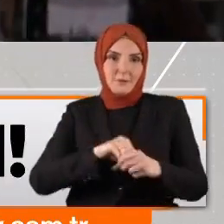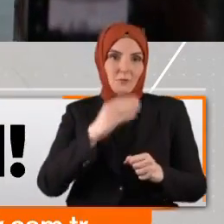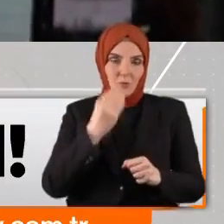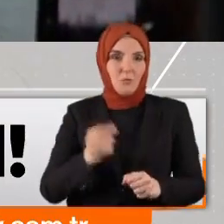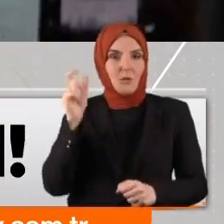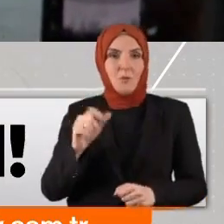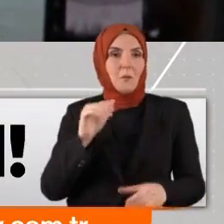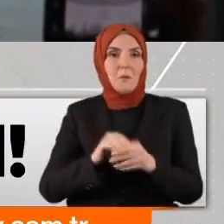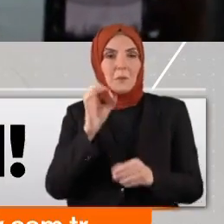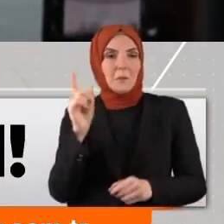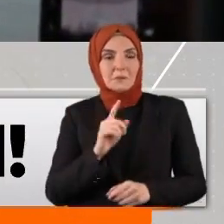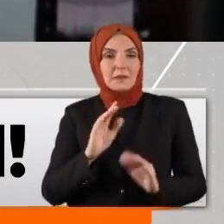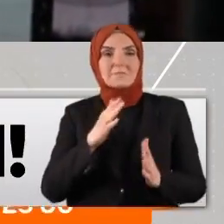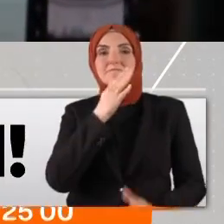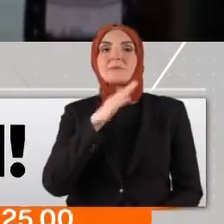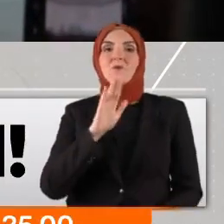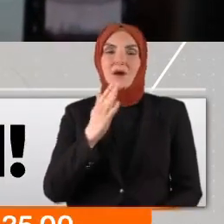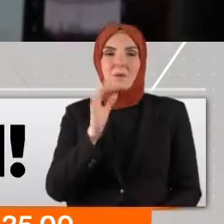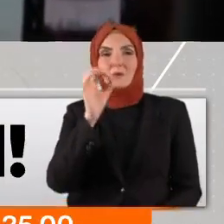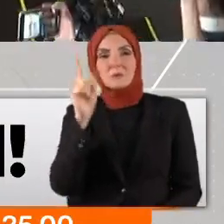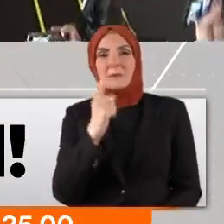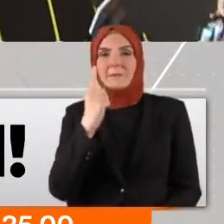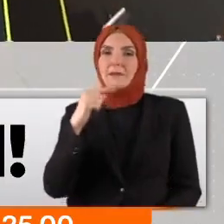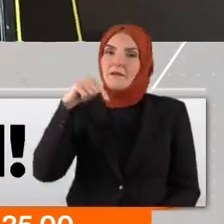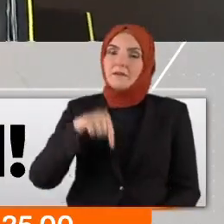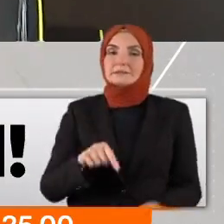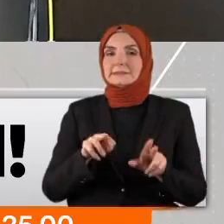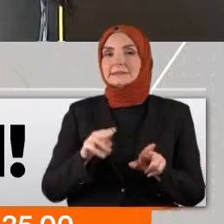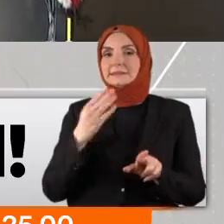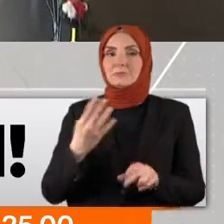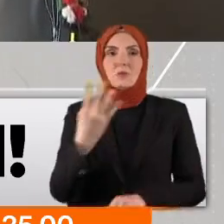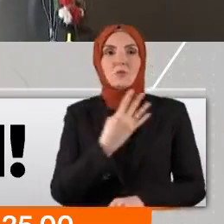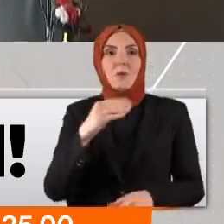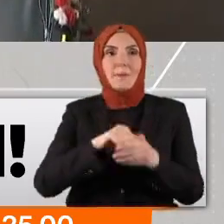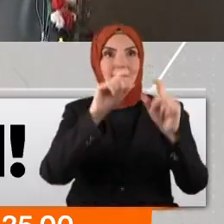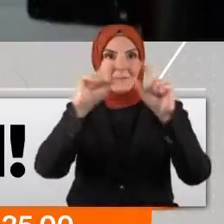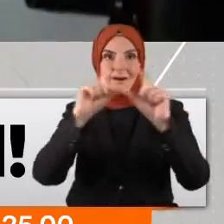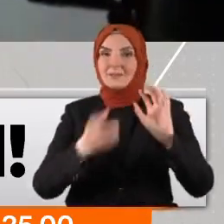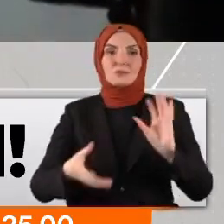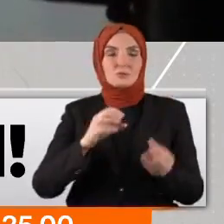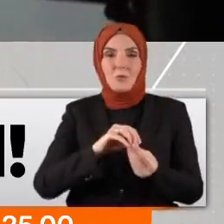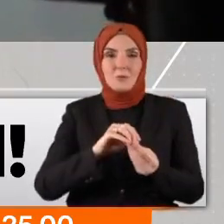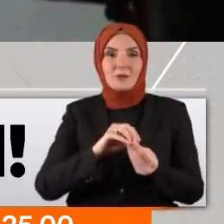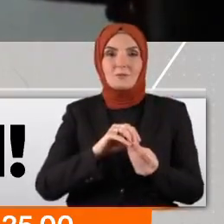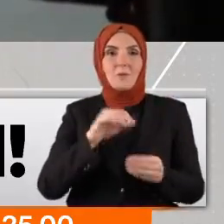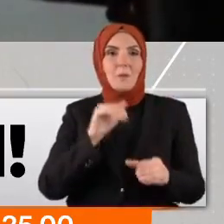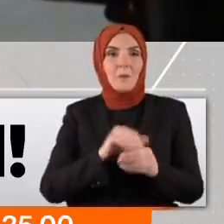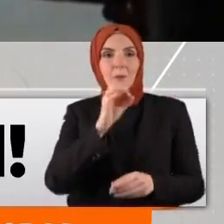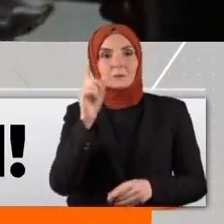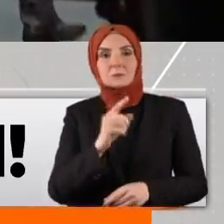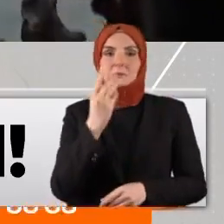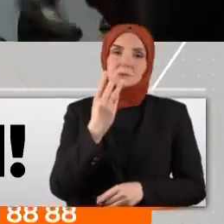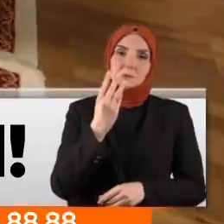Fakat tahminler %1'i geçemeyeceği yönünde. Yani 4 partinin toplam oy oranı %3 ila 4. Buna rağmen partiler